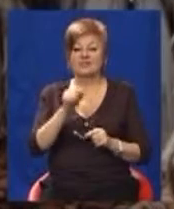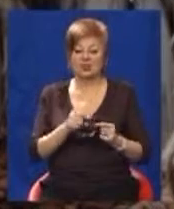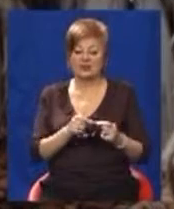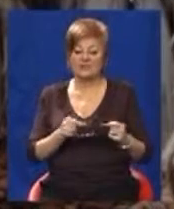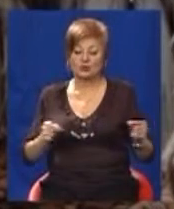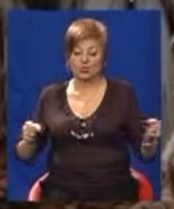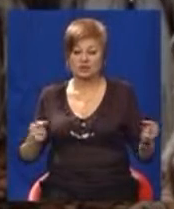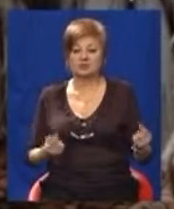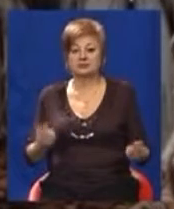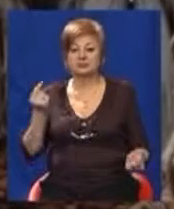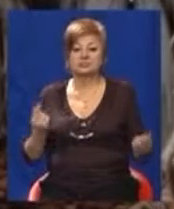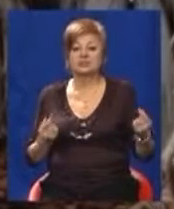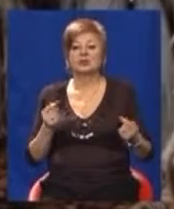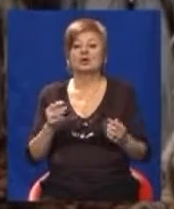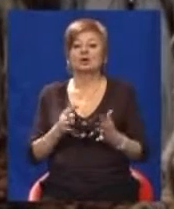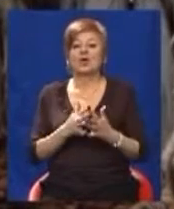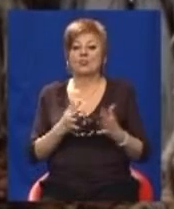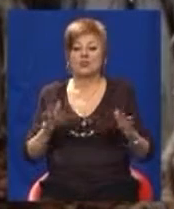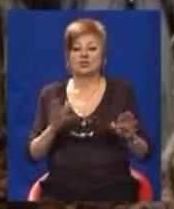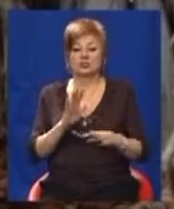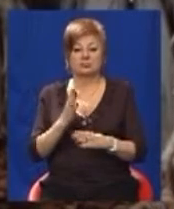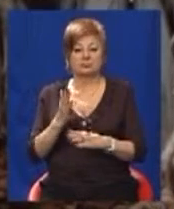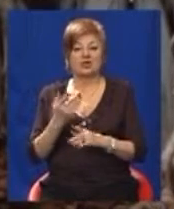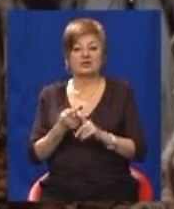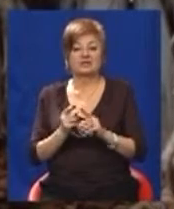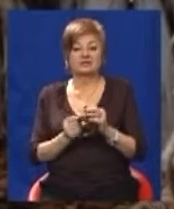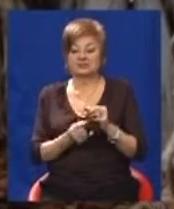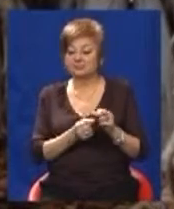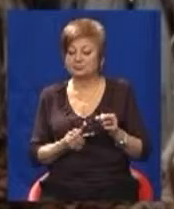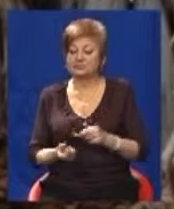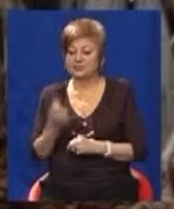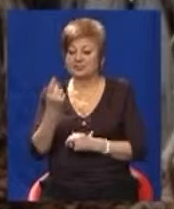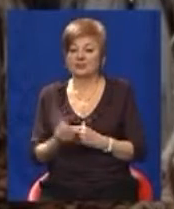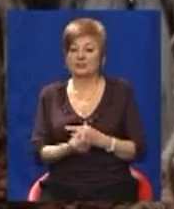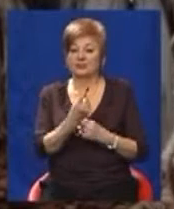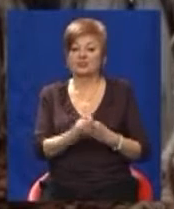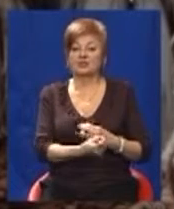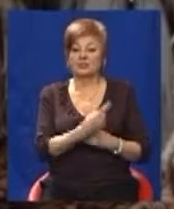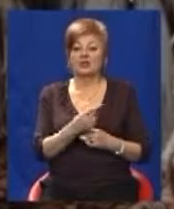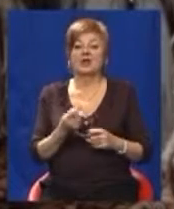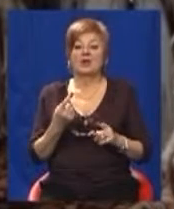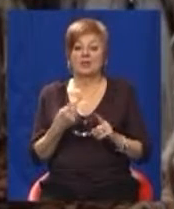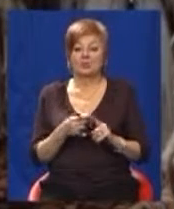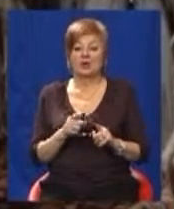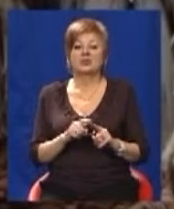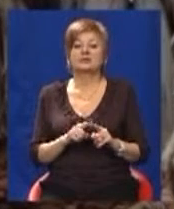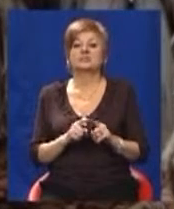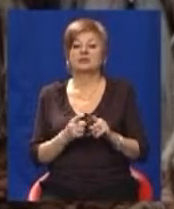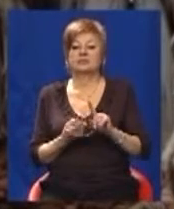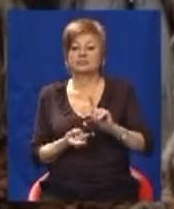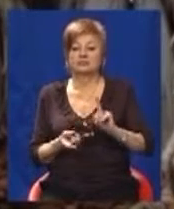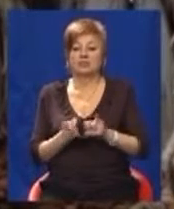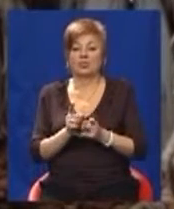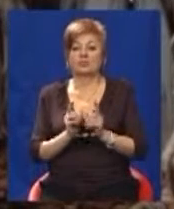землі. Більшість із них засихають, але ті паростки, яким вдалося досягнути земної поверхні, пускають